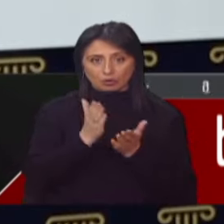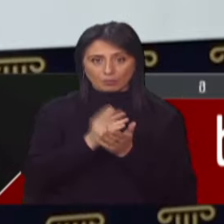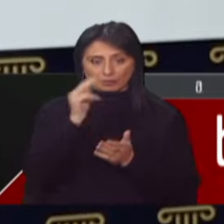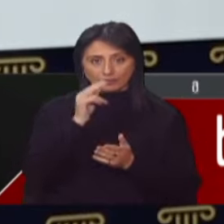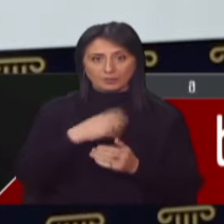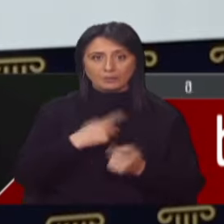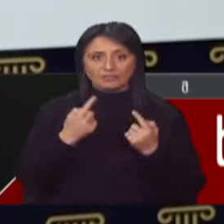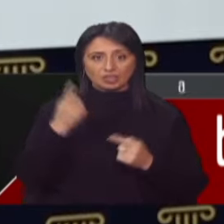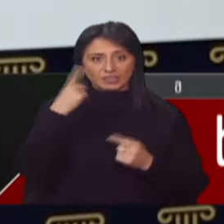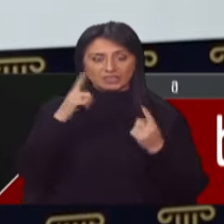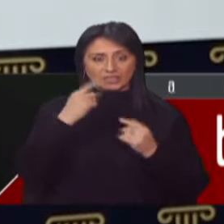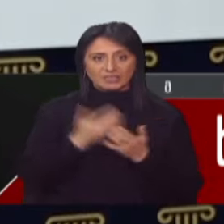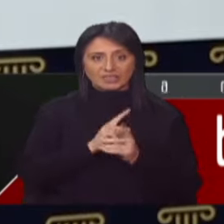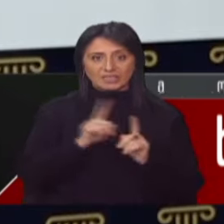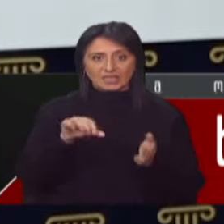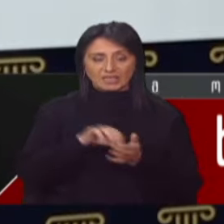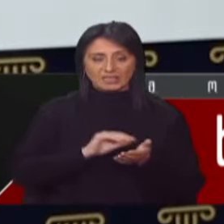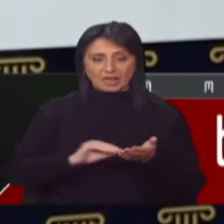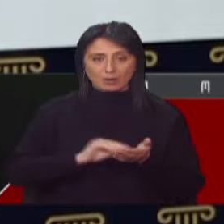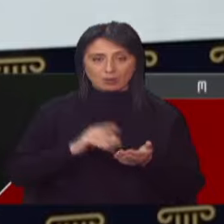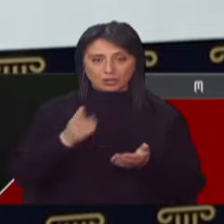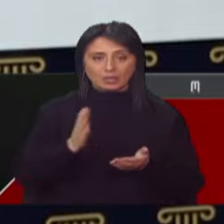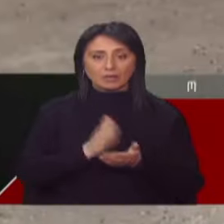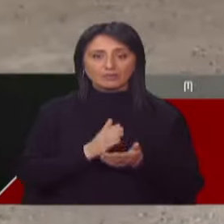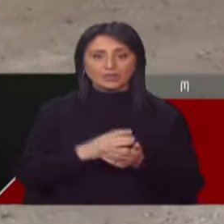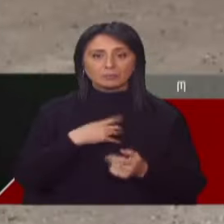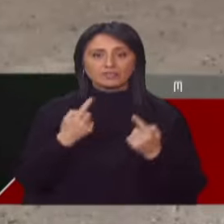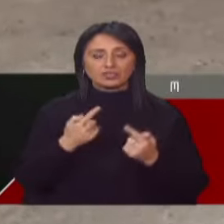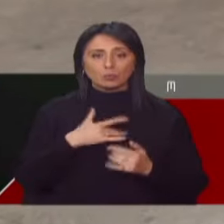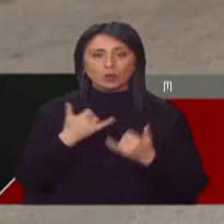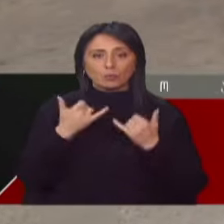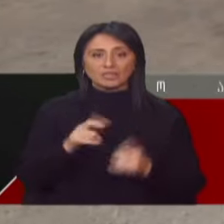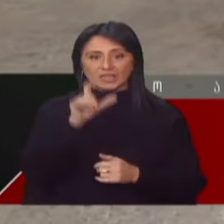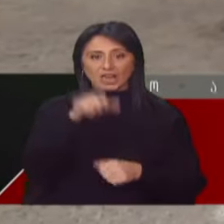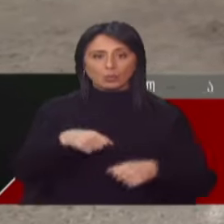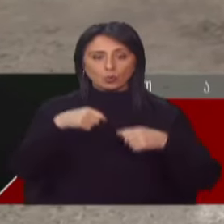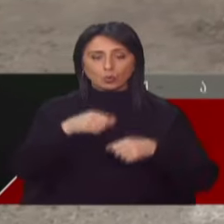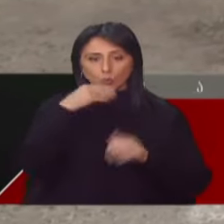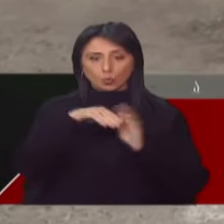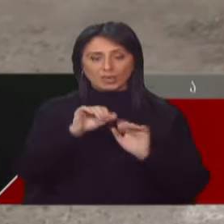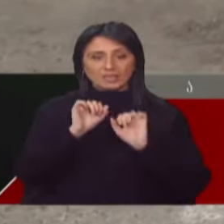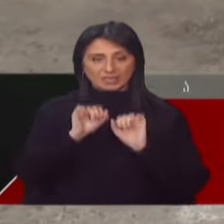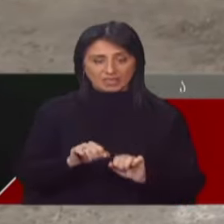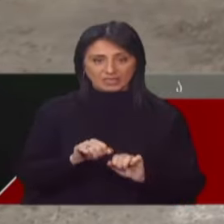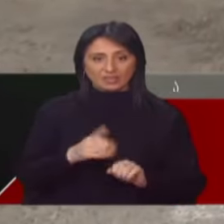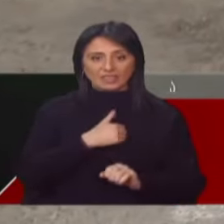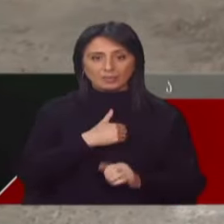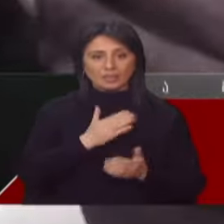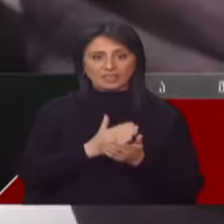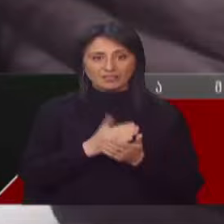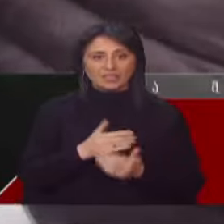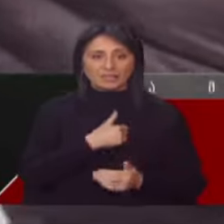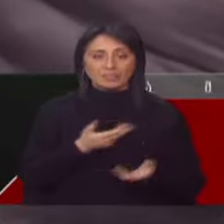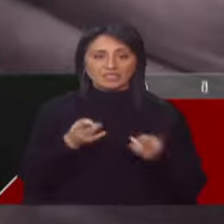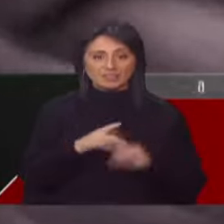Mishnolovani, Iniciativa, Da, Siahli, Arit, Armadgeni, Romelis, Mishnolot, Moem, Sahure, Badamie, Suplebis, Uke, Tatsuas, Da, Imedi, Guaux, Da, Imedi,